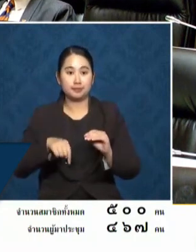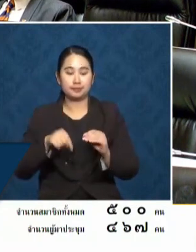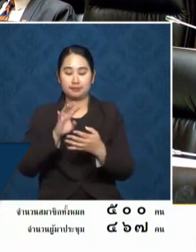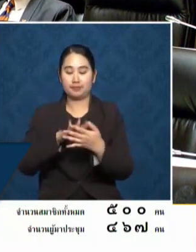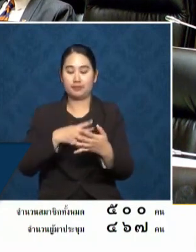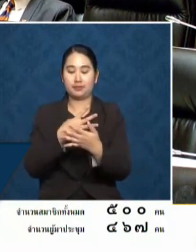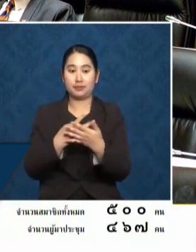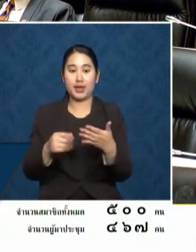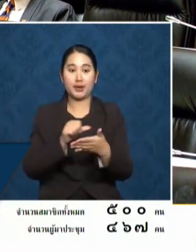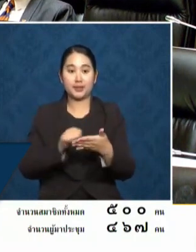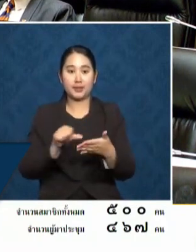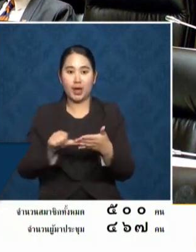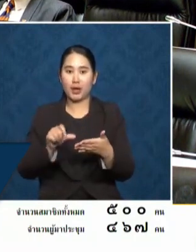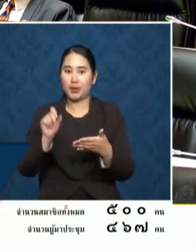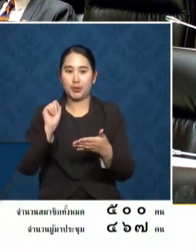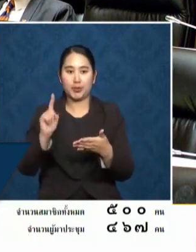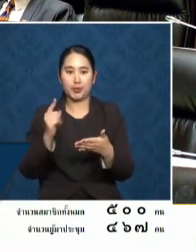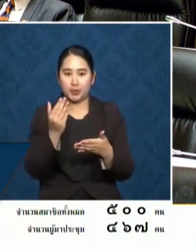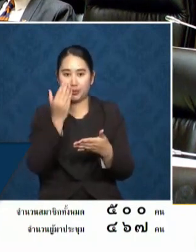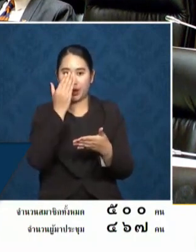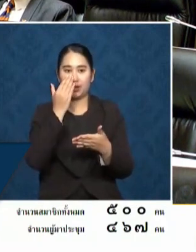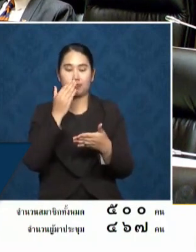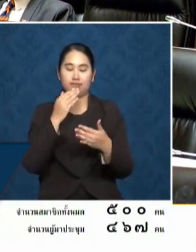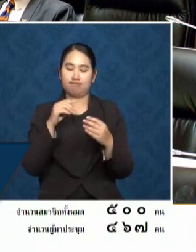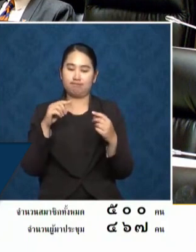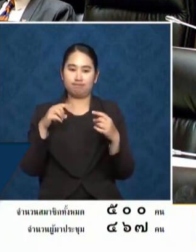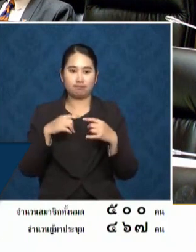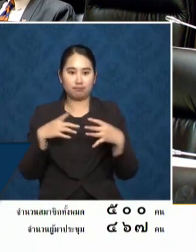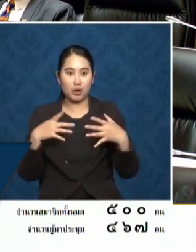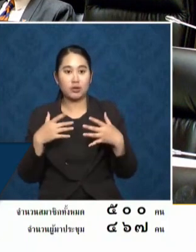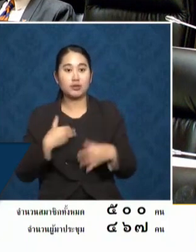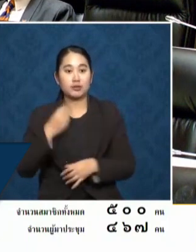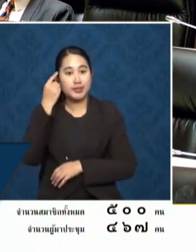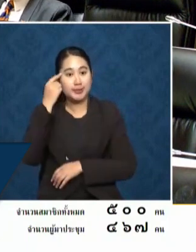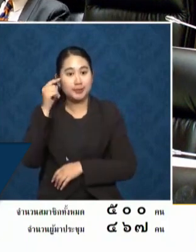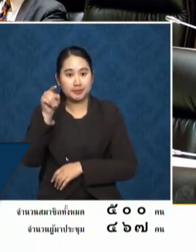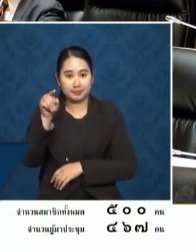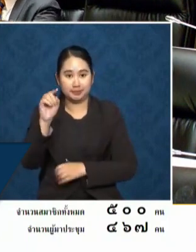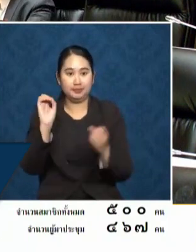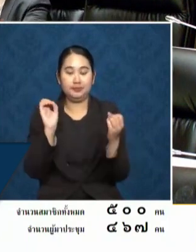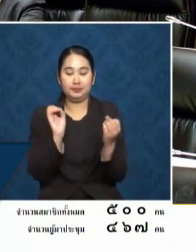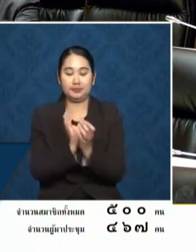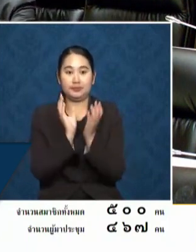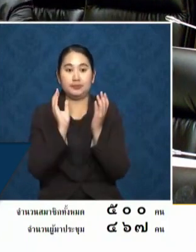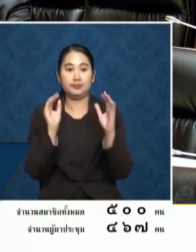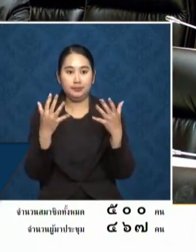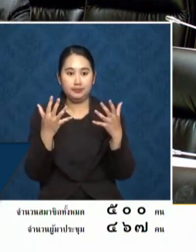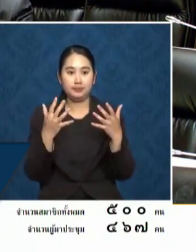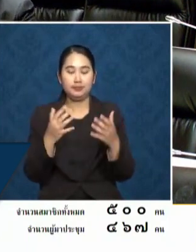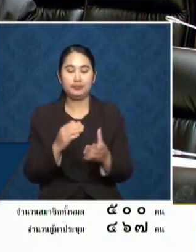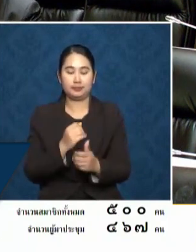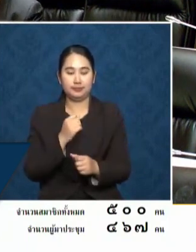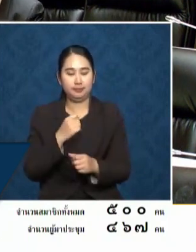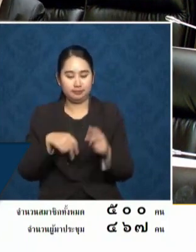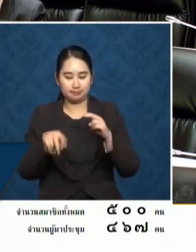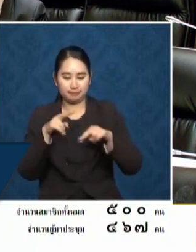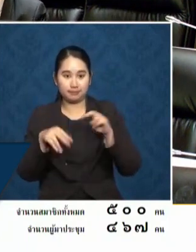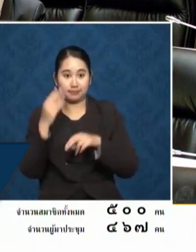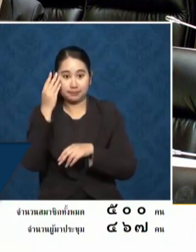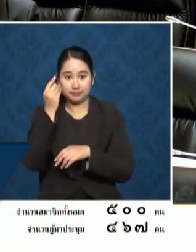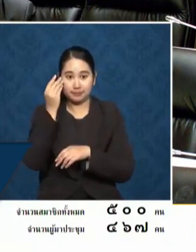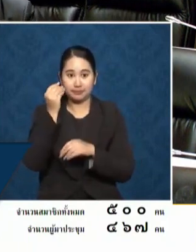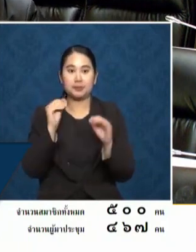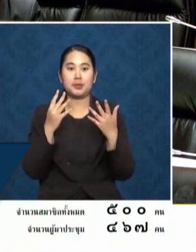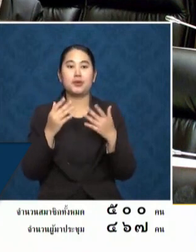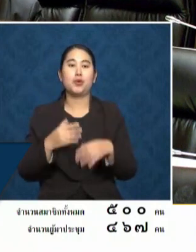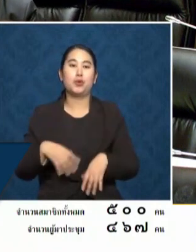มาตรการแบบฉับพันหรือไม่สมส่วนโดยไม่คำนึงถึงผลกระทบด้านอื่นๆในวงกว้างอย่างถี่ถ้วนก็จะเกิด